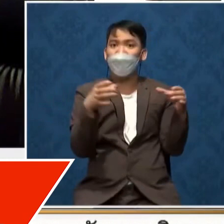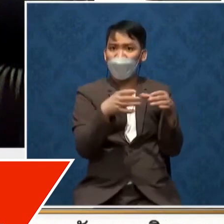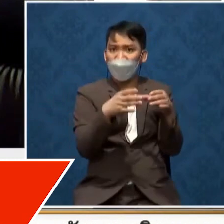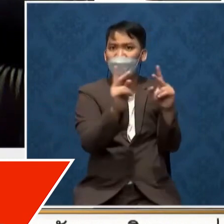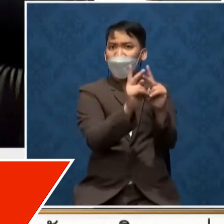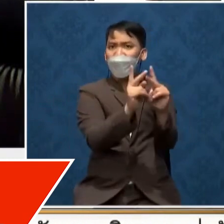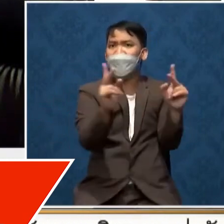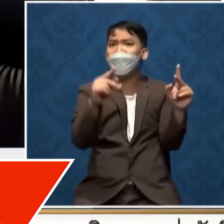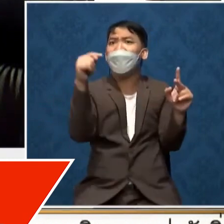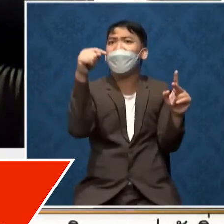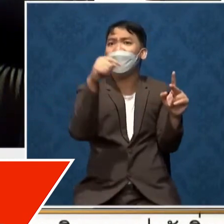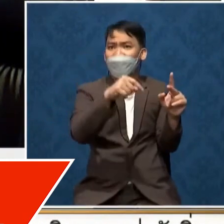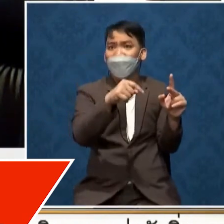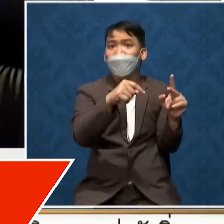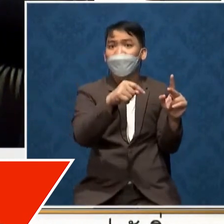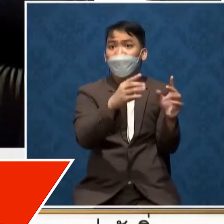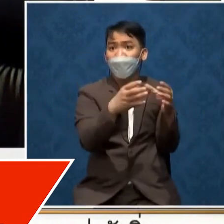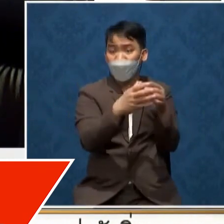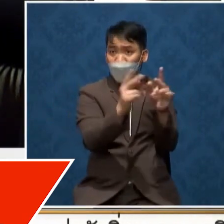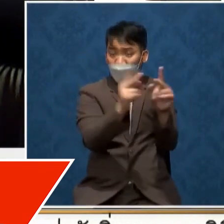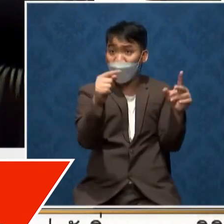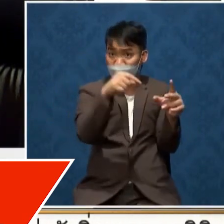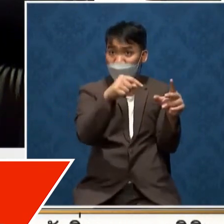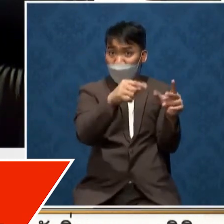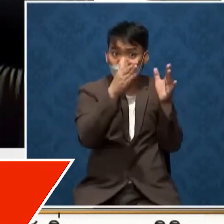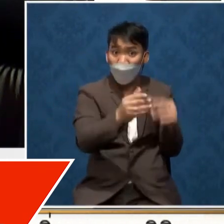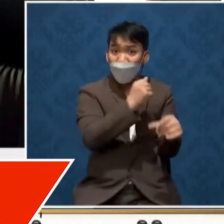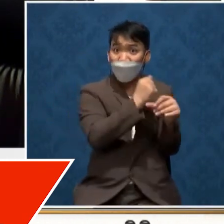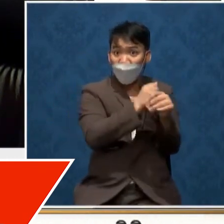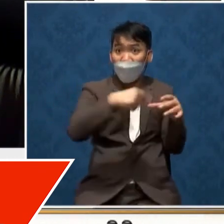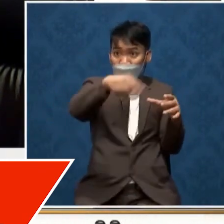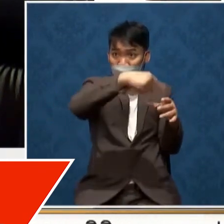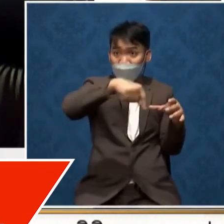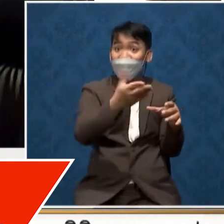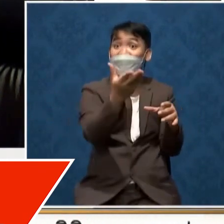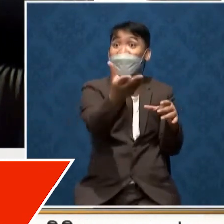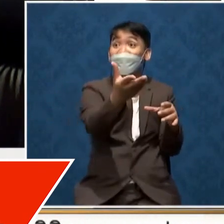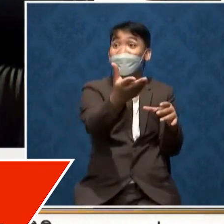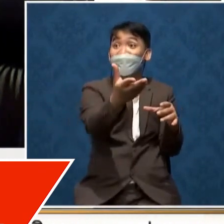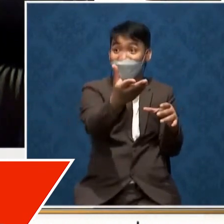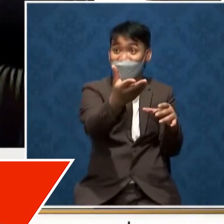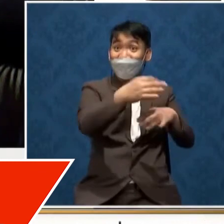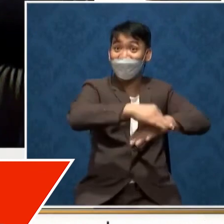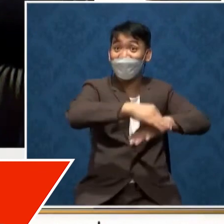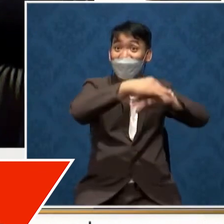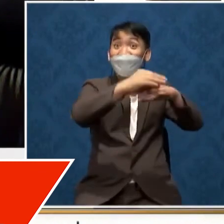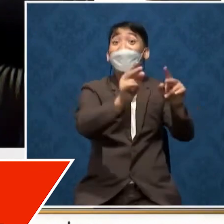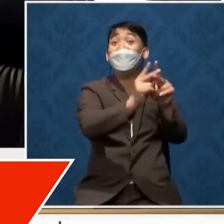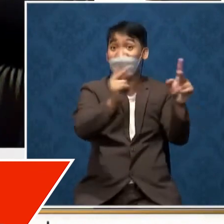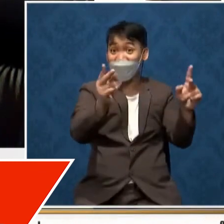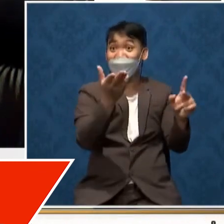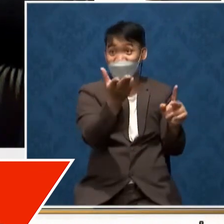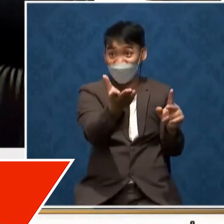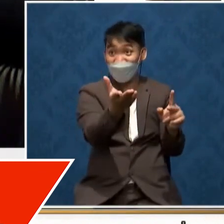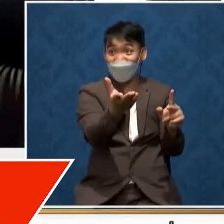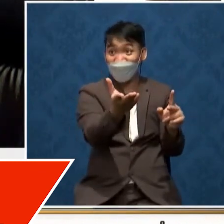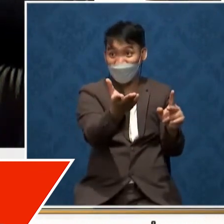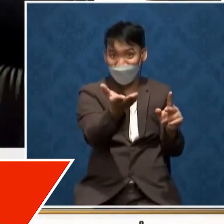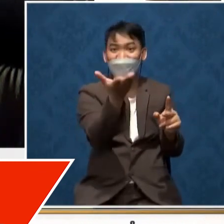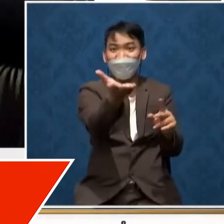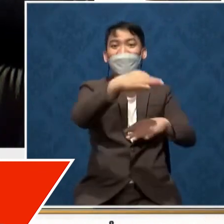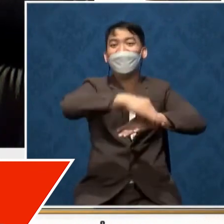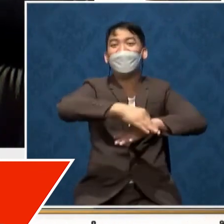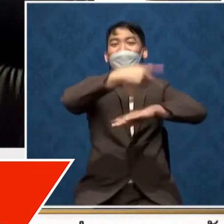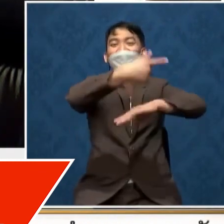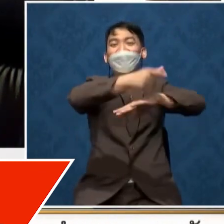ครับในฐานะท่านเป็นท่านผู้ตอบนะครับท่านรัฐมนตรีเป็นหนึ่งในกรรมาธิการและนั่งเป็นประธานหลายครั้ง